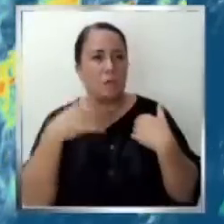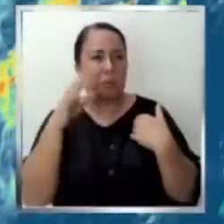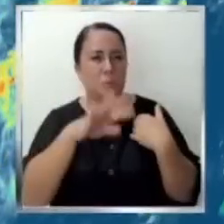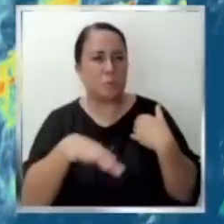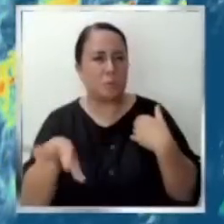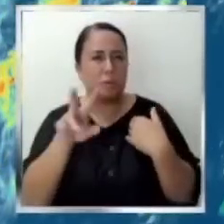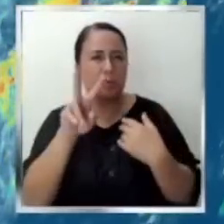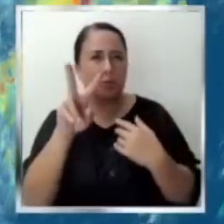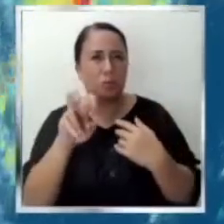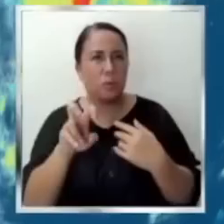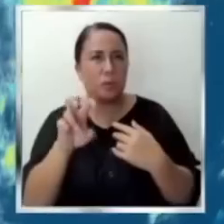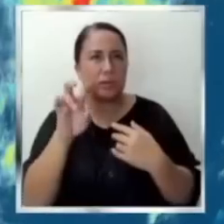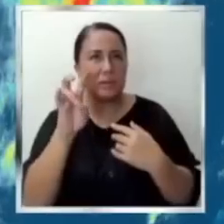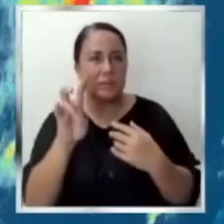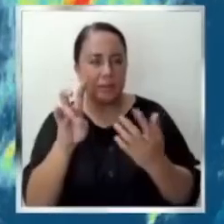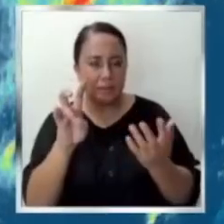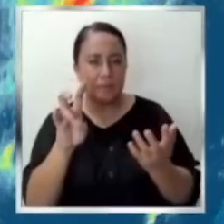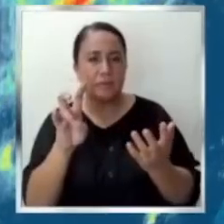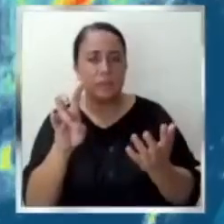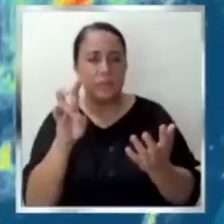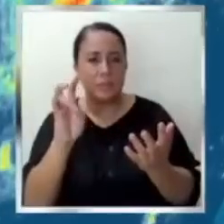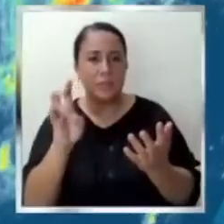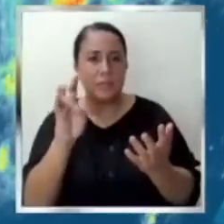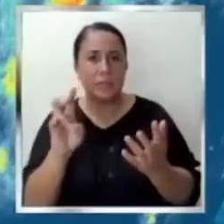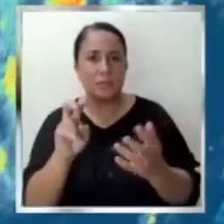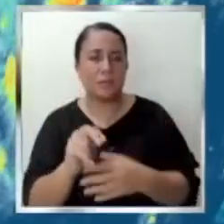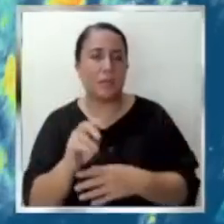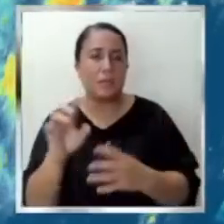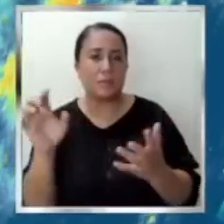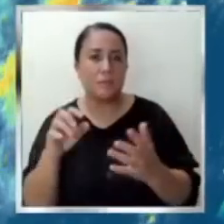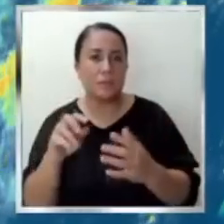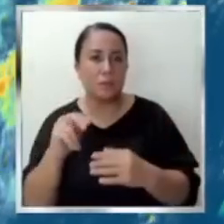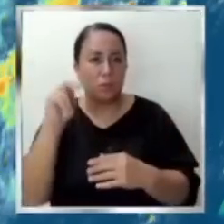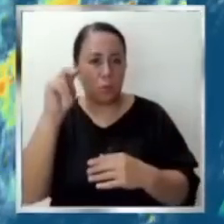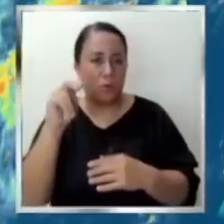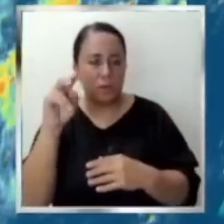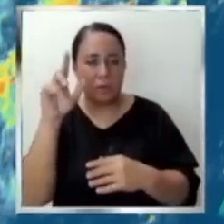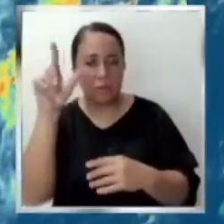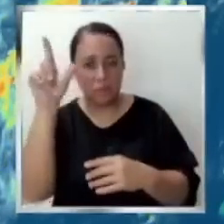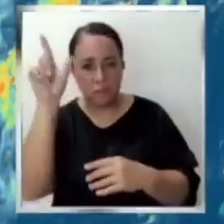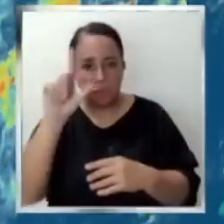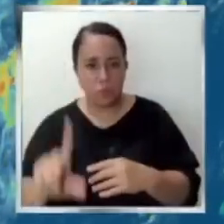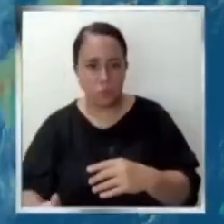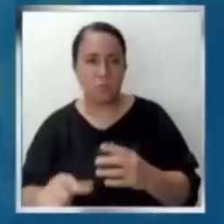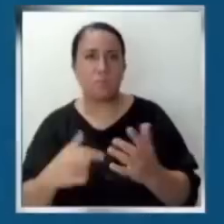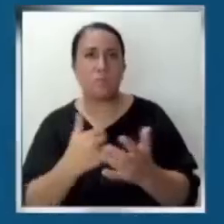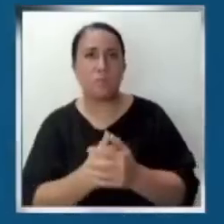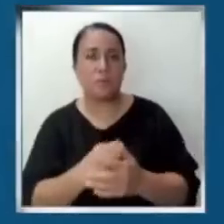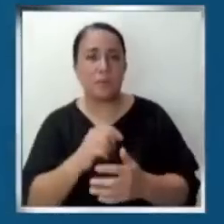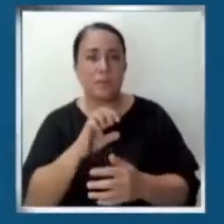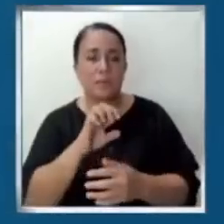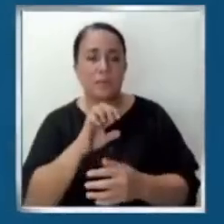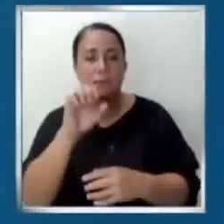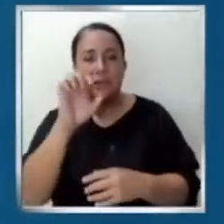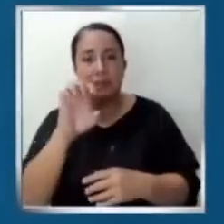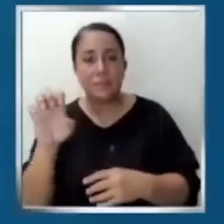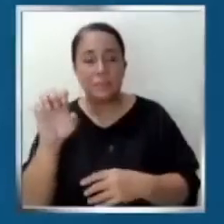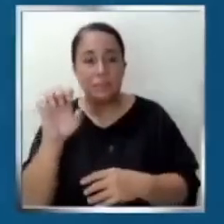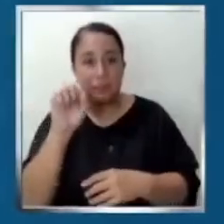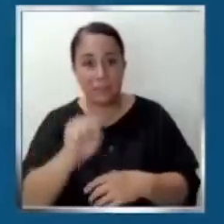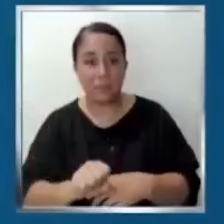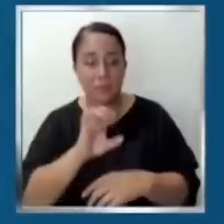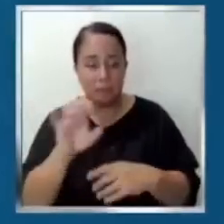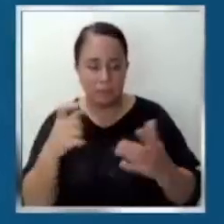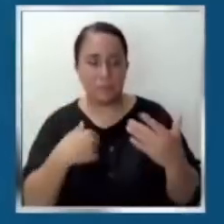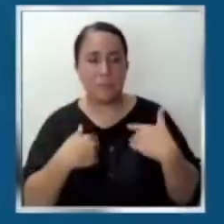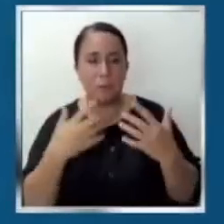2,740 kilometers east-northeast ng extreme northern Luzon. Pa-east-southeast ang galaw nito ngayon at ayon sa